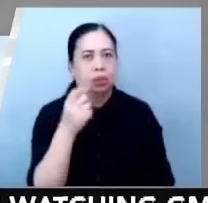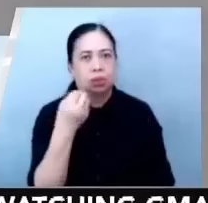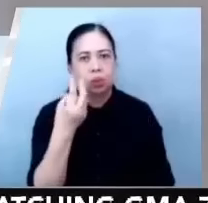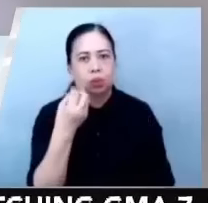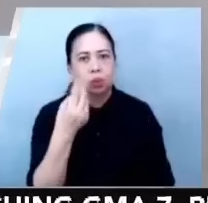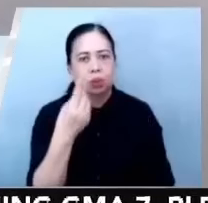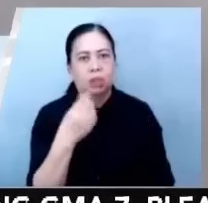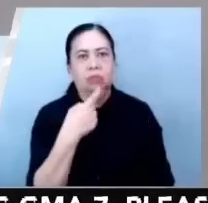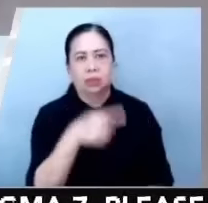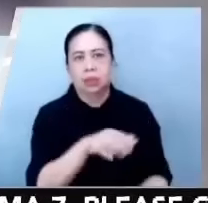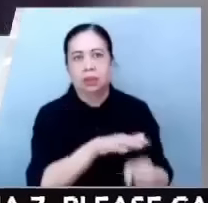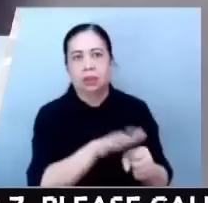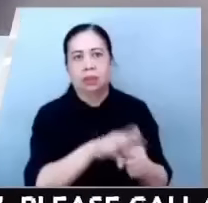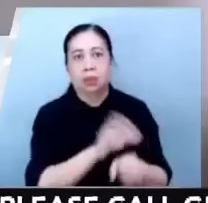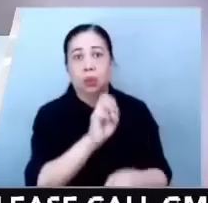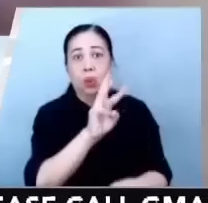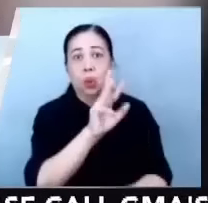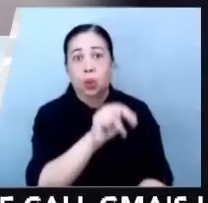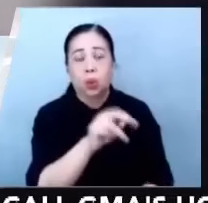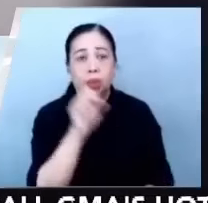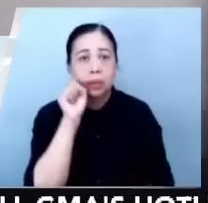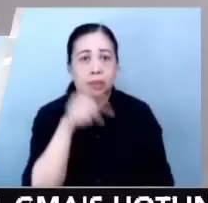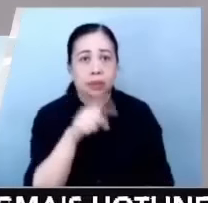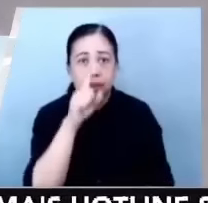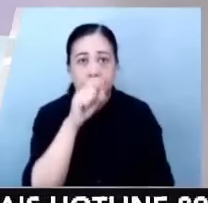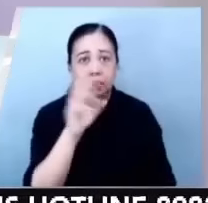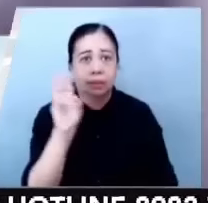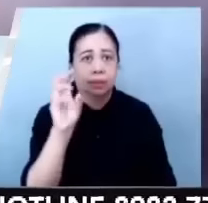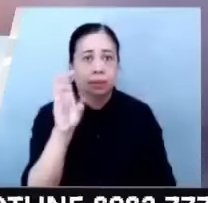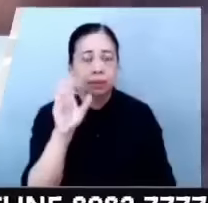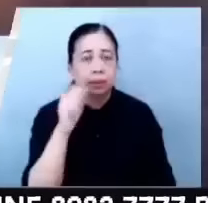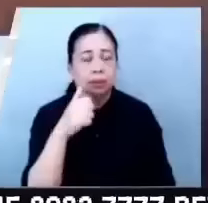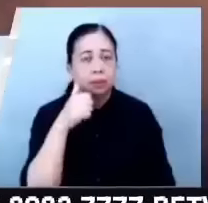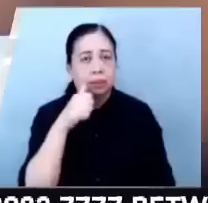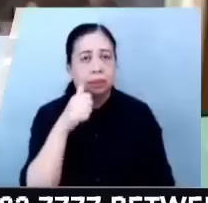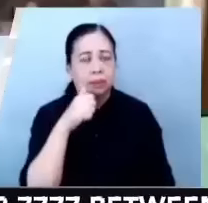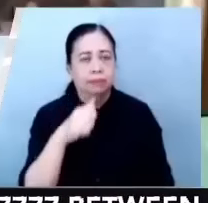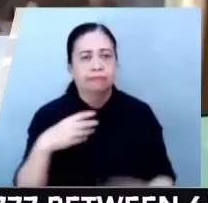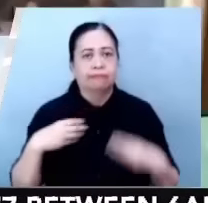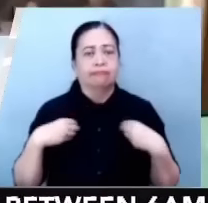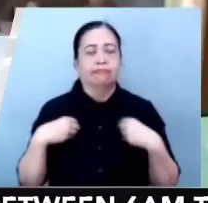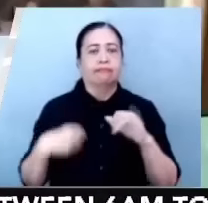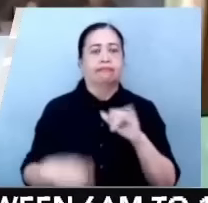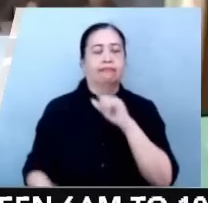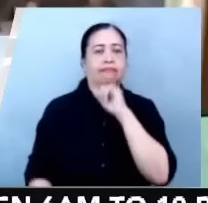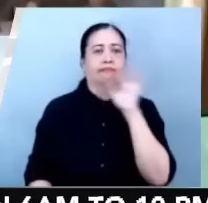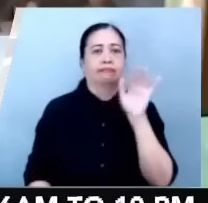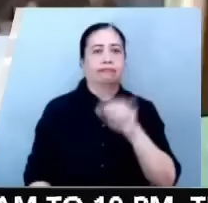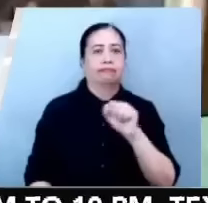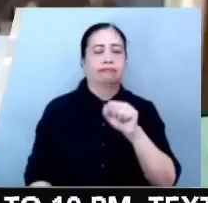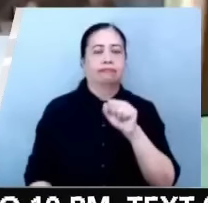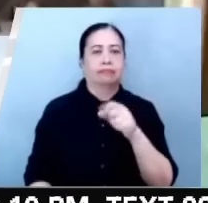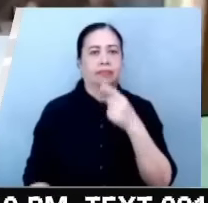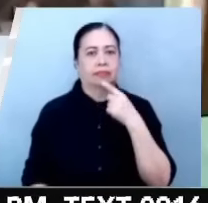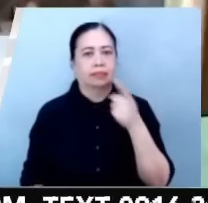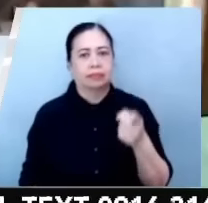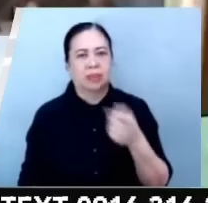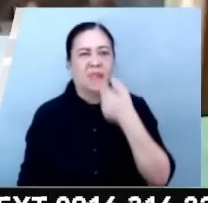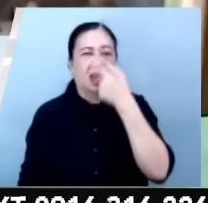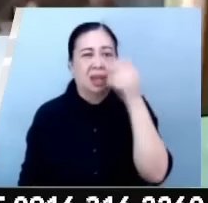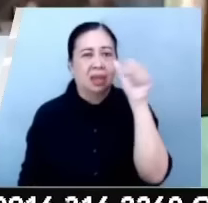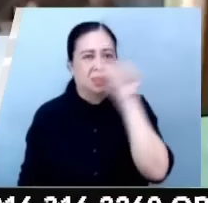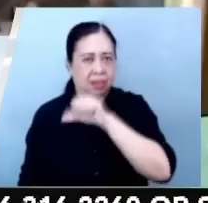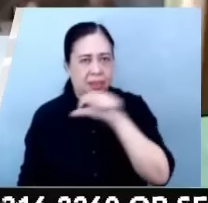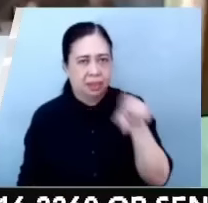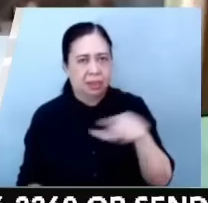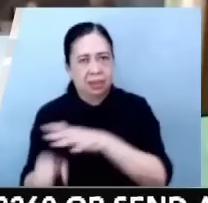niya ang kanyang kapatid na 16 na taong gulang. Aminado siya sa krimen. According sa kanya, is dahil sa kalasingan, kaya nagawa